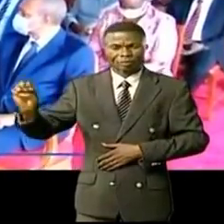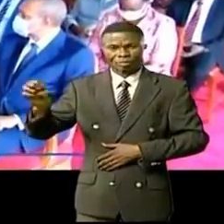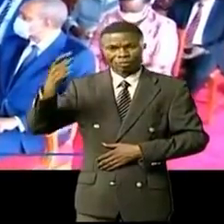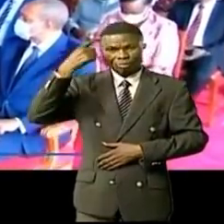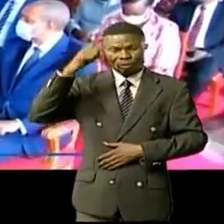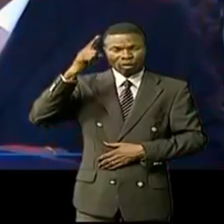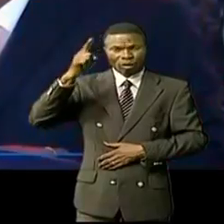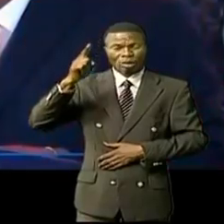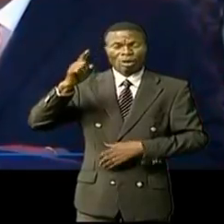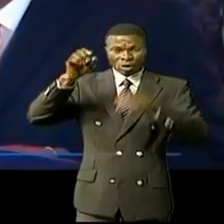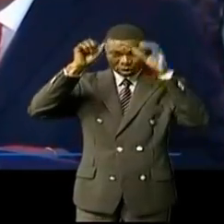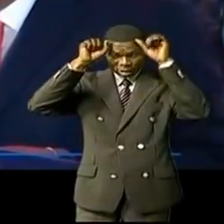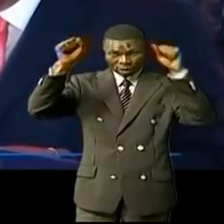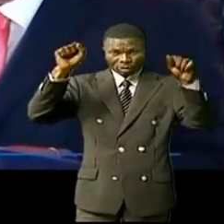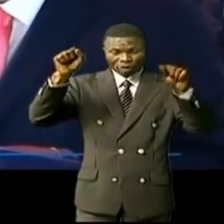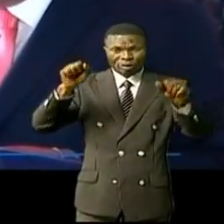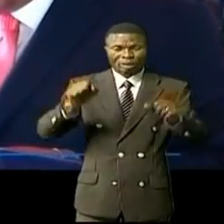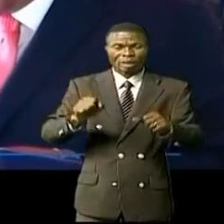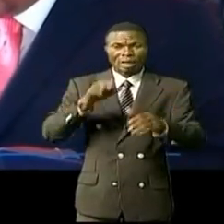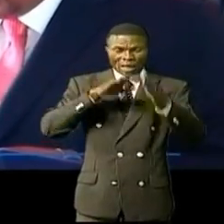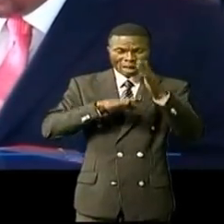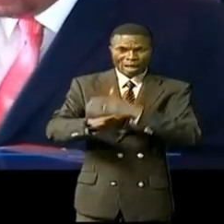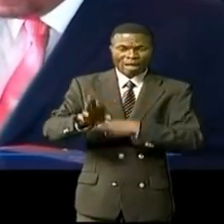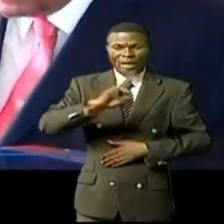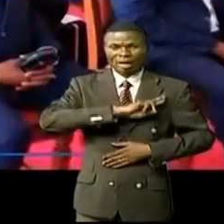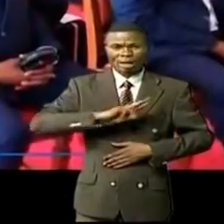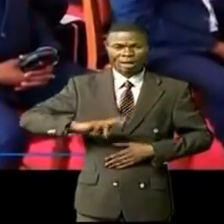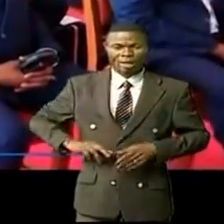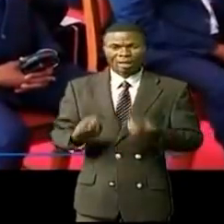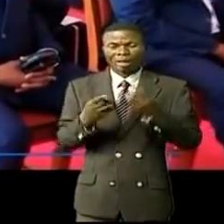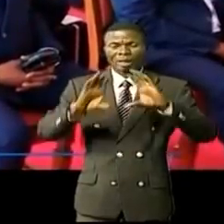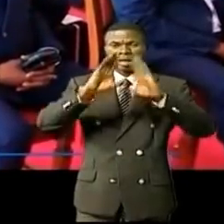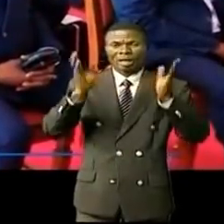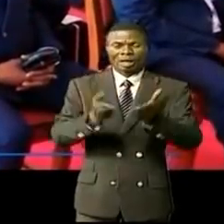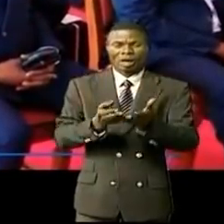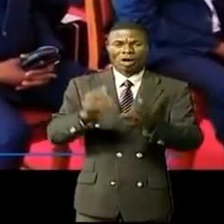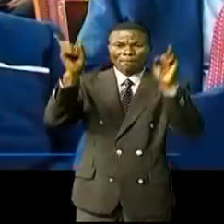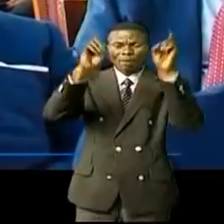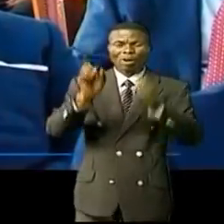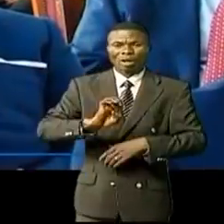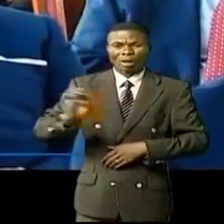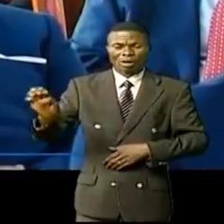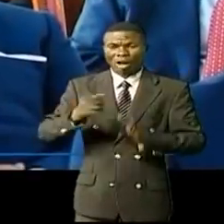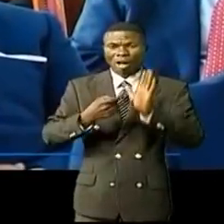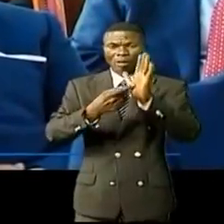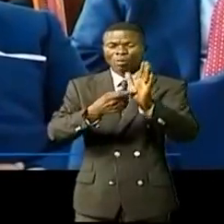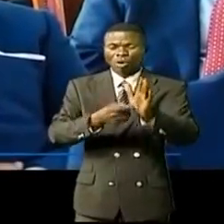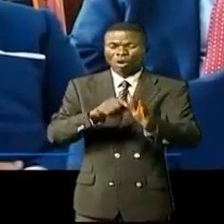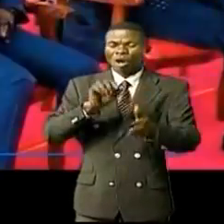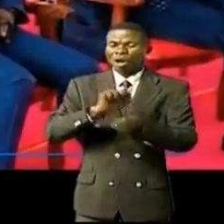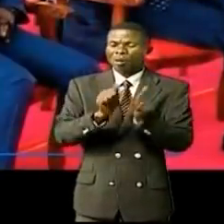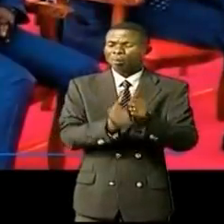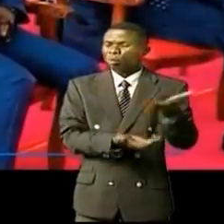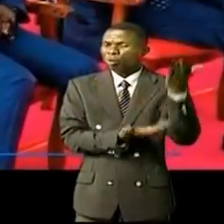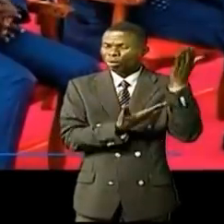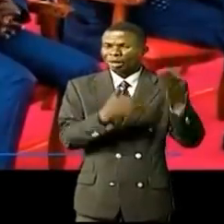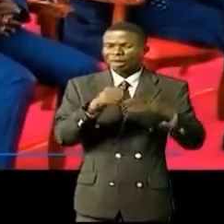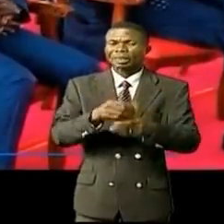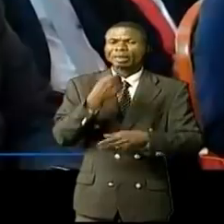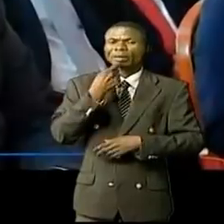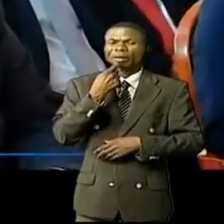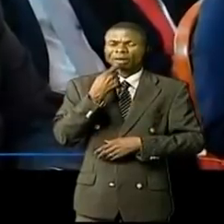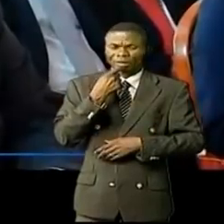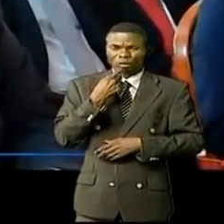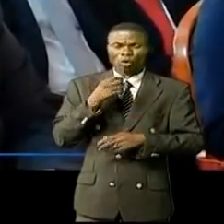Uhuru Kenyatta, l'entrée de la RDC dans la communauté d'Afrique de l'Est marque un tournant capital dans l'histoire de l'intégration de la